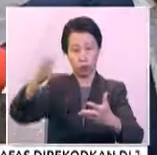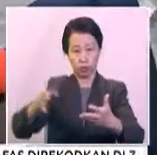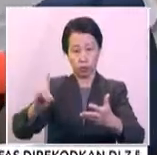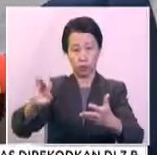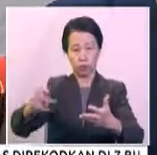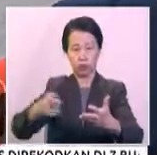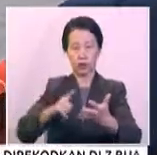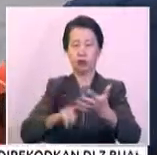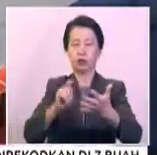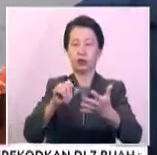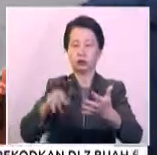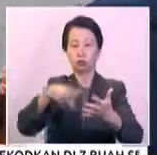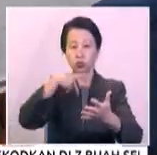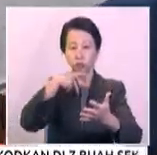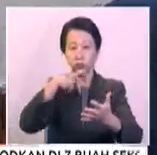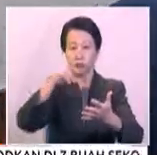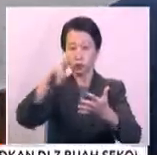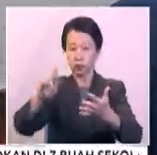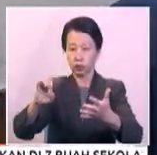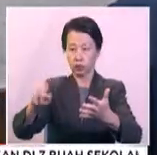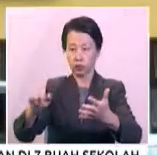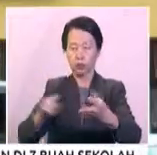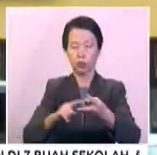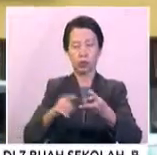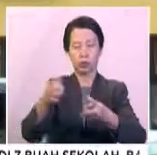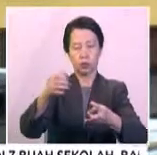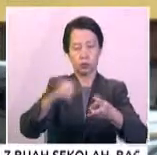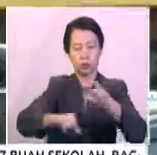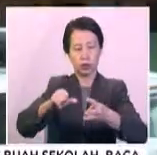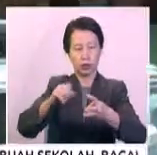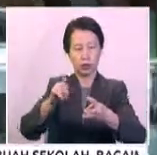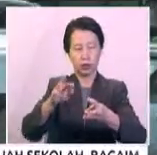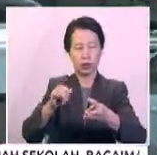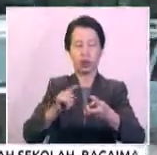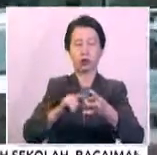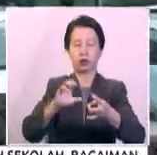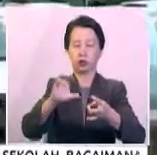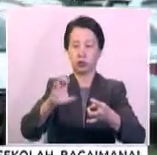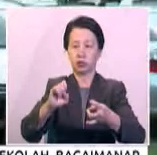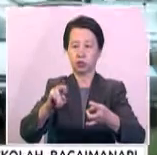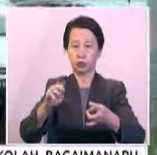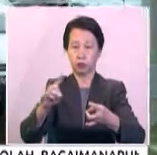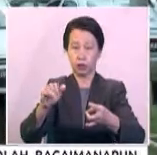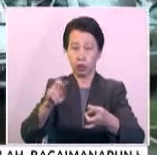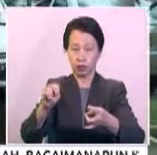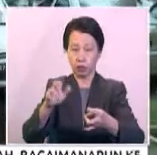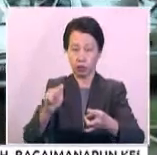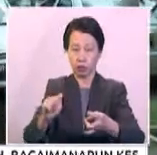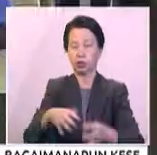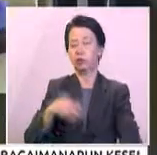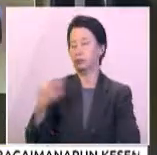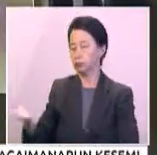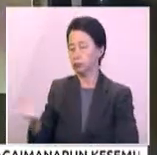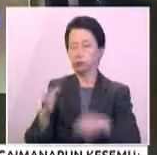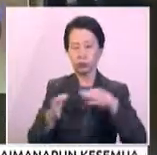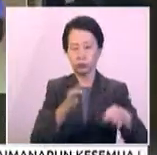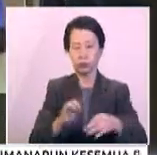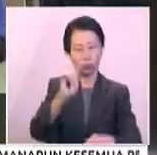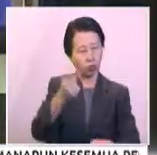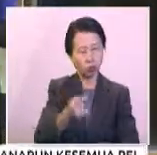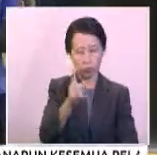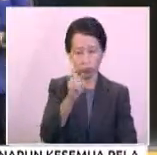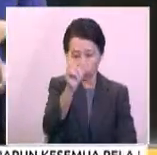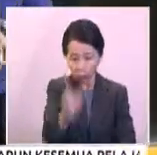SMK Tanjung Puteri Resort, SK Saintex dan SK Cendana. Muhammad Huzan menjelaskan sehingga kini hanya seorang